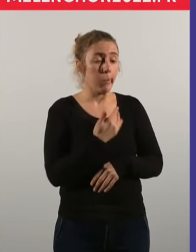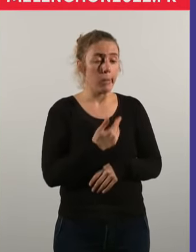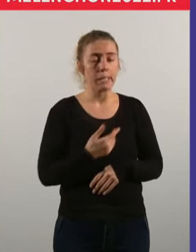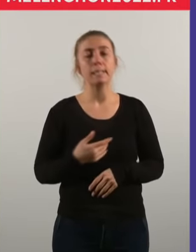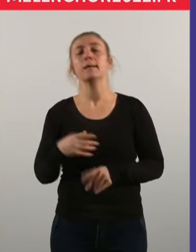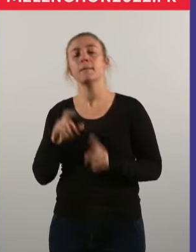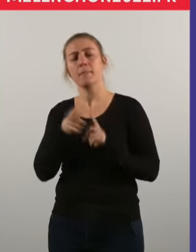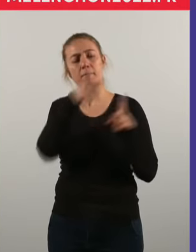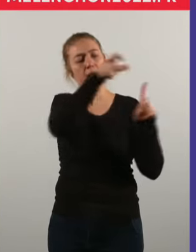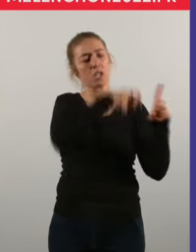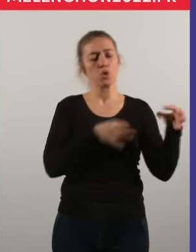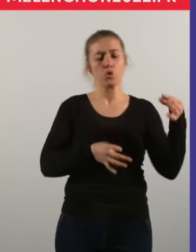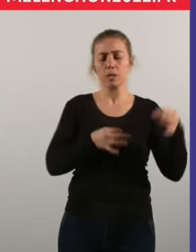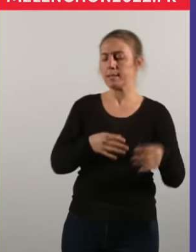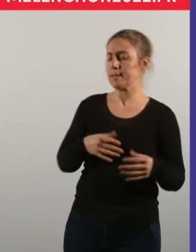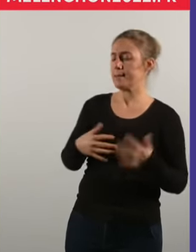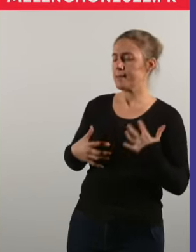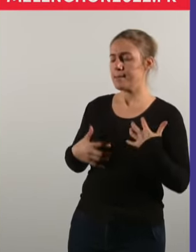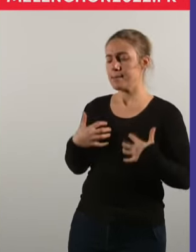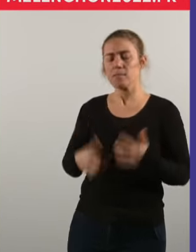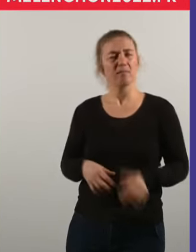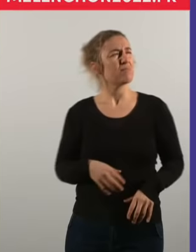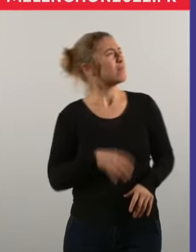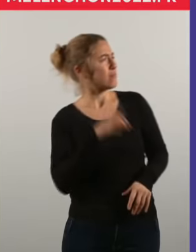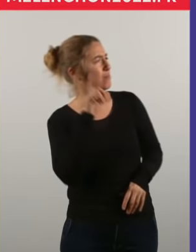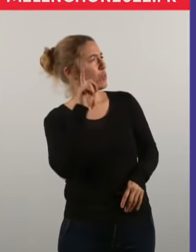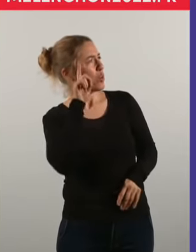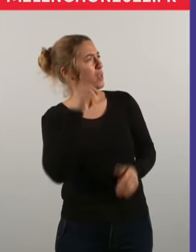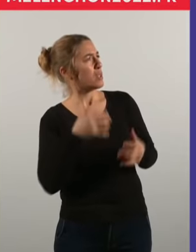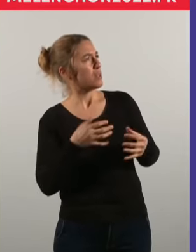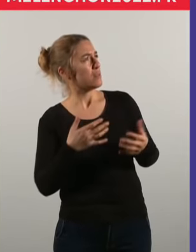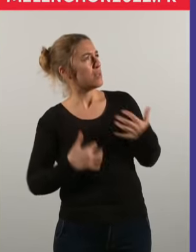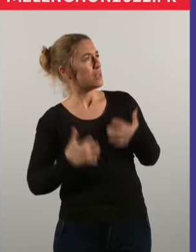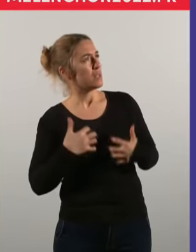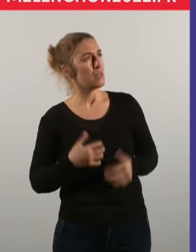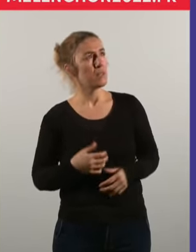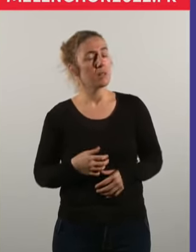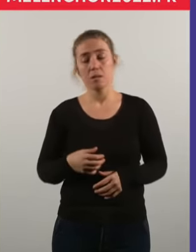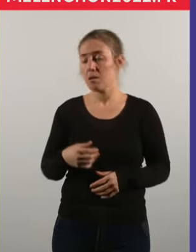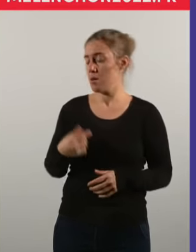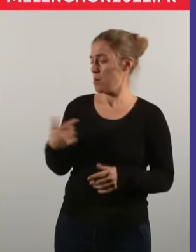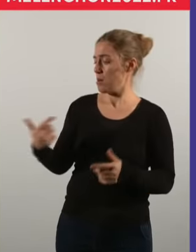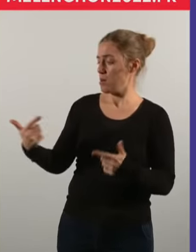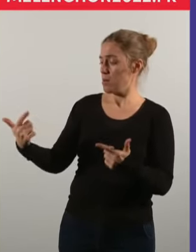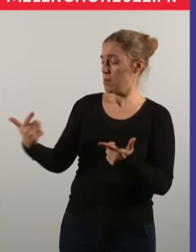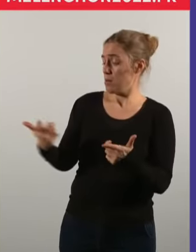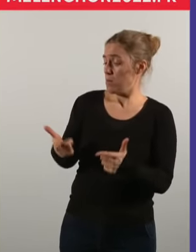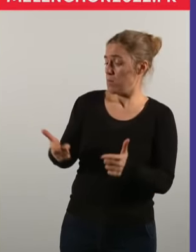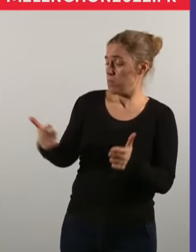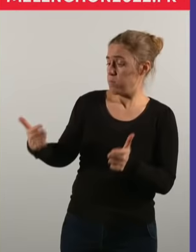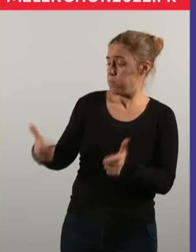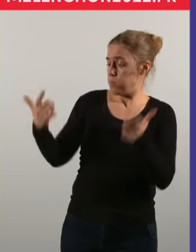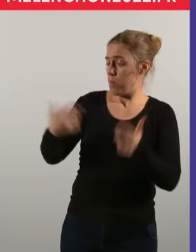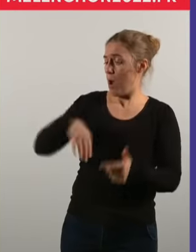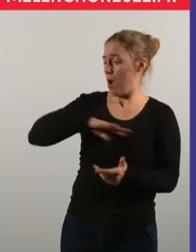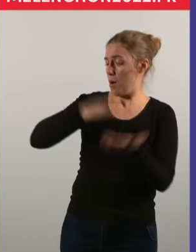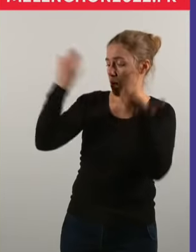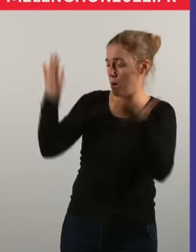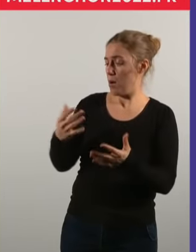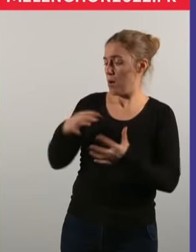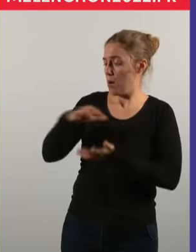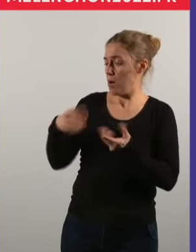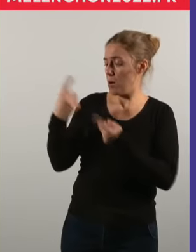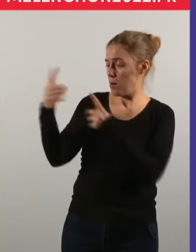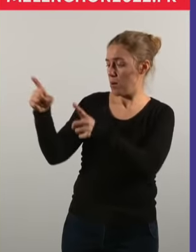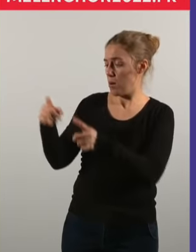hésite. Et elle lui dit, mais pourquoi vous hésitez? Je suis une communarde, je vous ai tiré dessus. Alors, si vous assumez ce que vous êtes